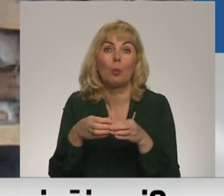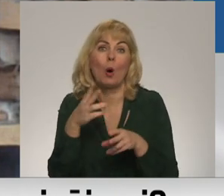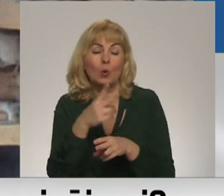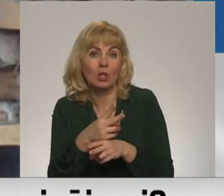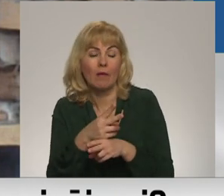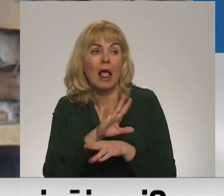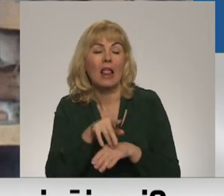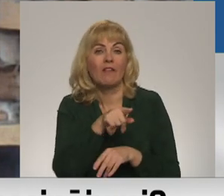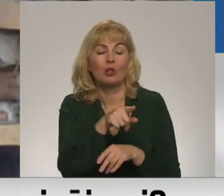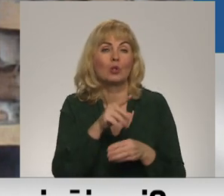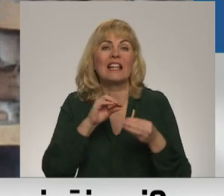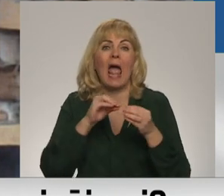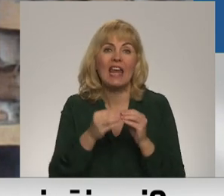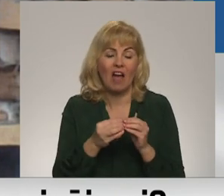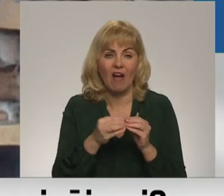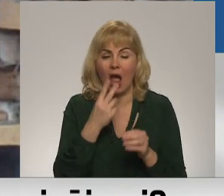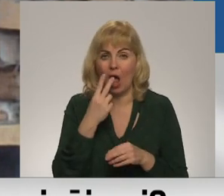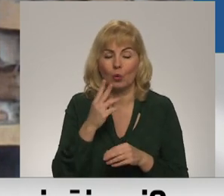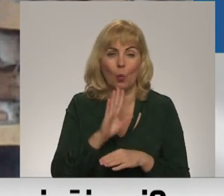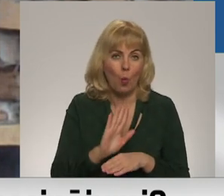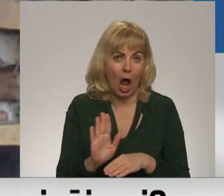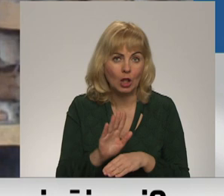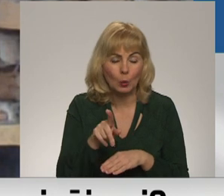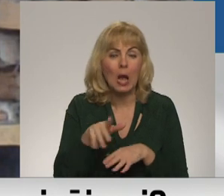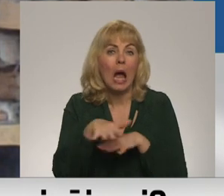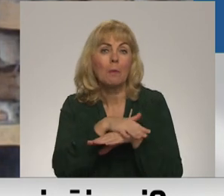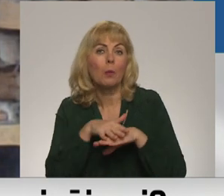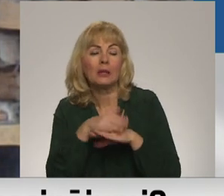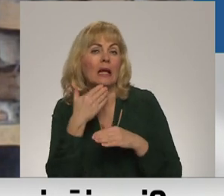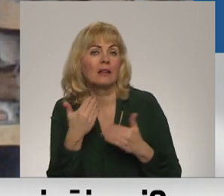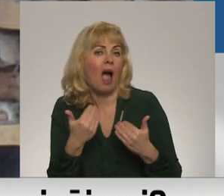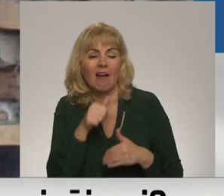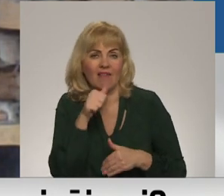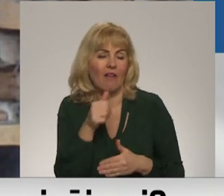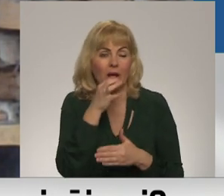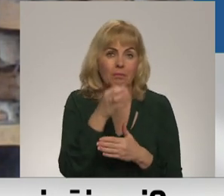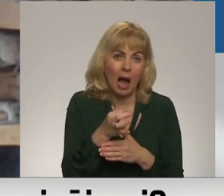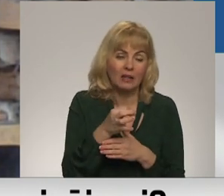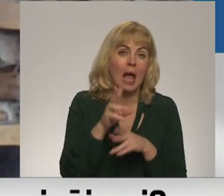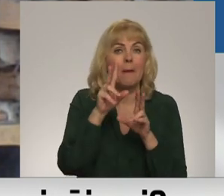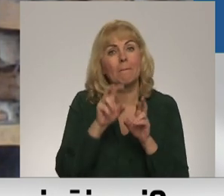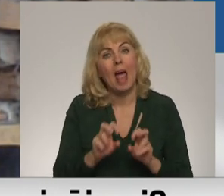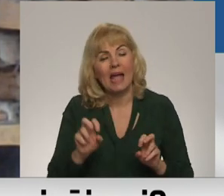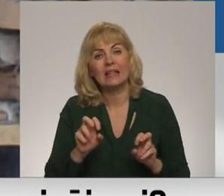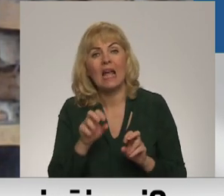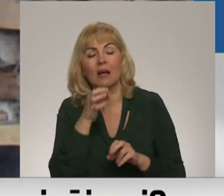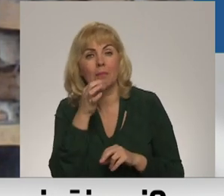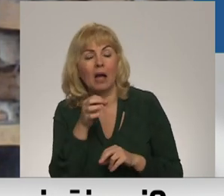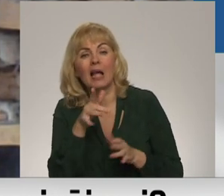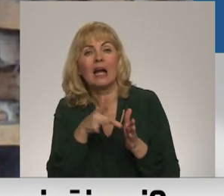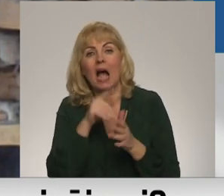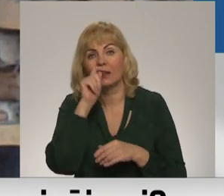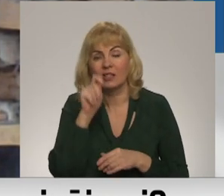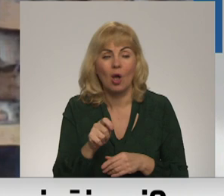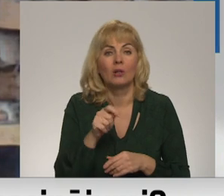ir nebūt pamanāmiem. Līdz ar to mēs ne tikai, nu, es domāju, tā publika nevar šobrīd pateikt, vai pētnieki nevar pateikt, kādi ir zaudējumi, mēs